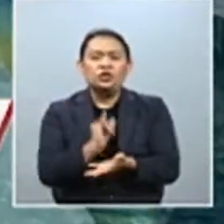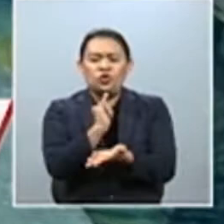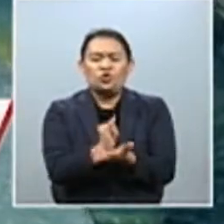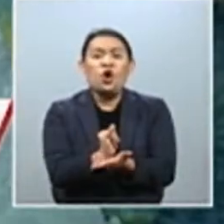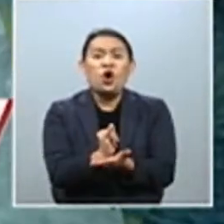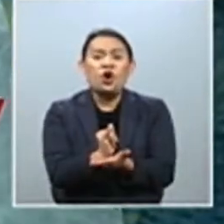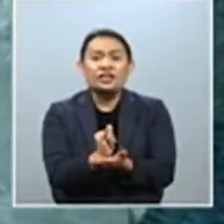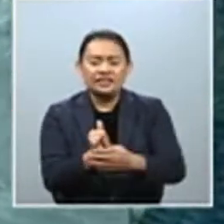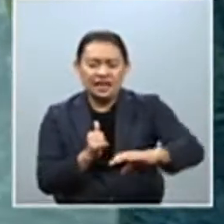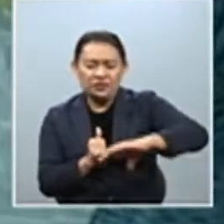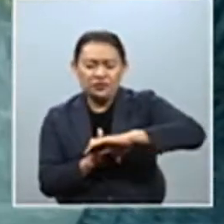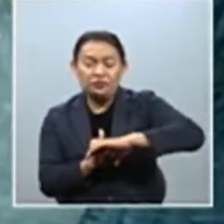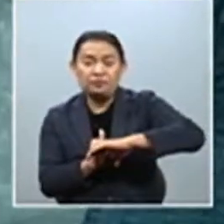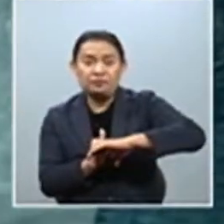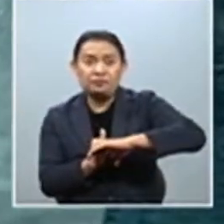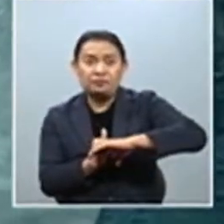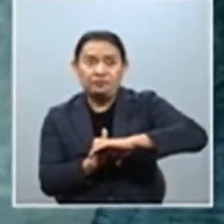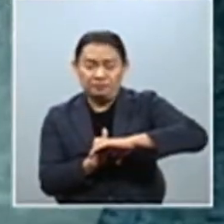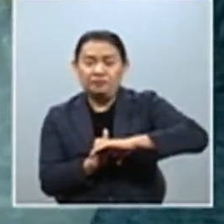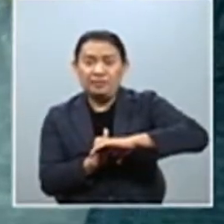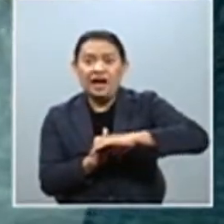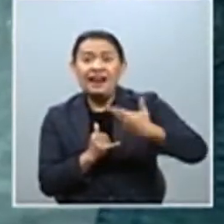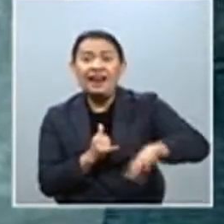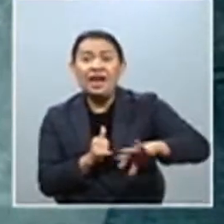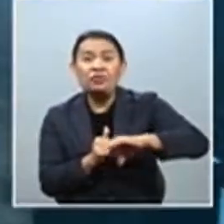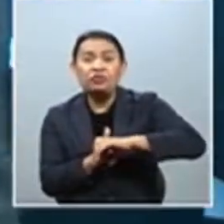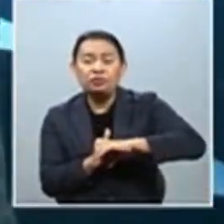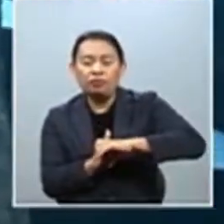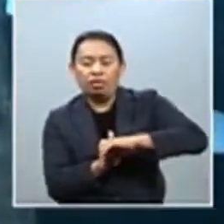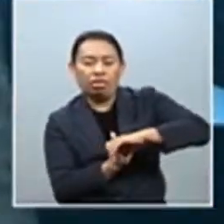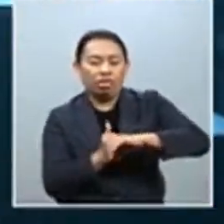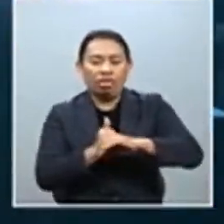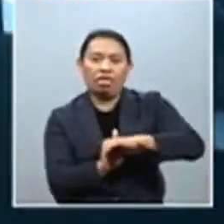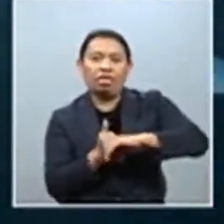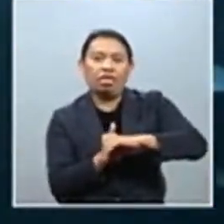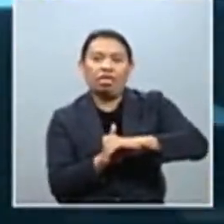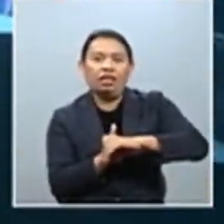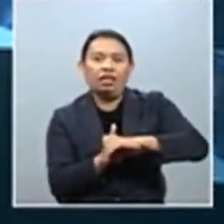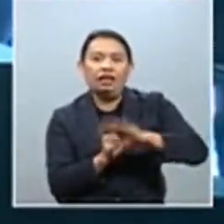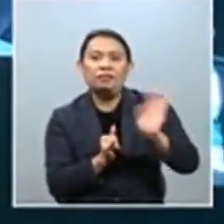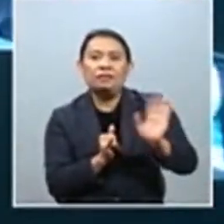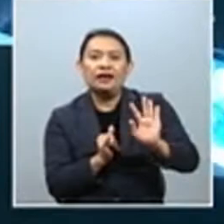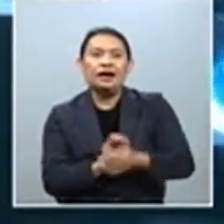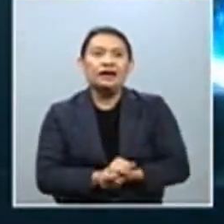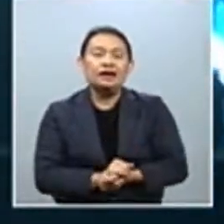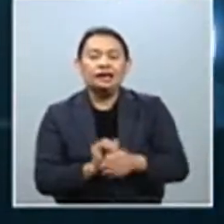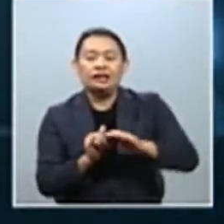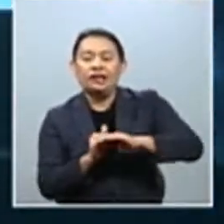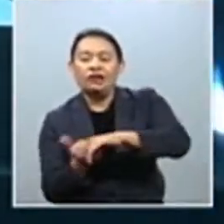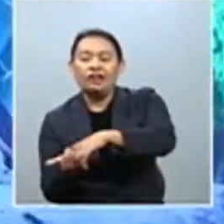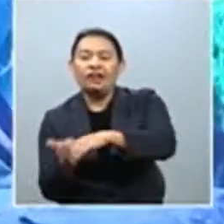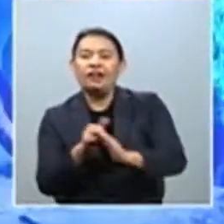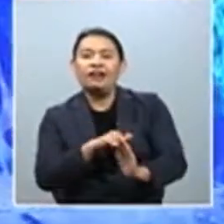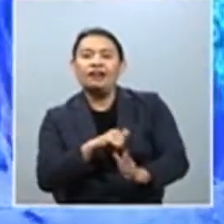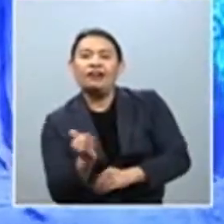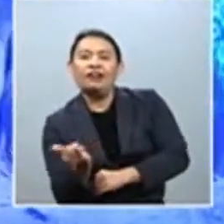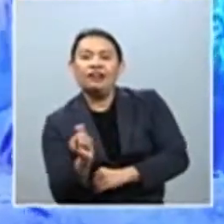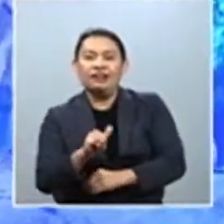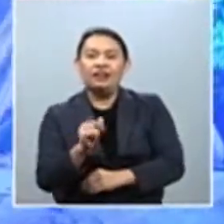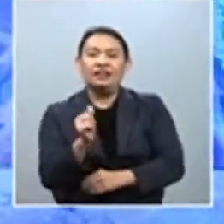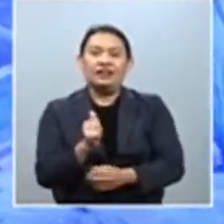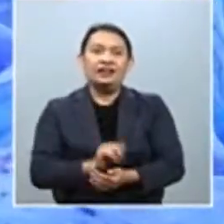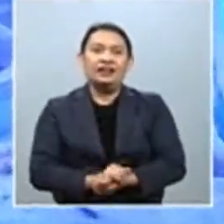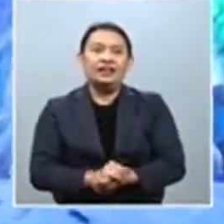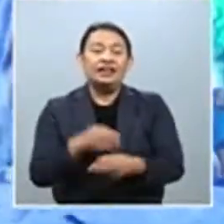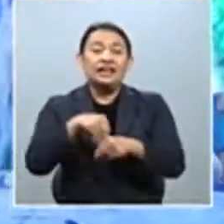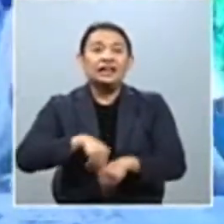ใส่เสร็จแล้วอ่ะเราจะไม่สามารถขยับตัวไปได้ไกลคืออย่างมากก็กิ้งกิ้งกิ้งกิ้งอะไรเงี้ยแล้วต้องขึ้น